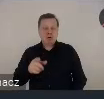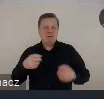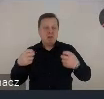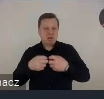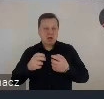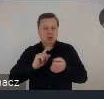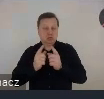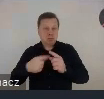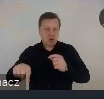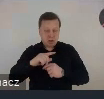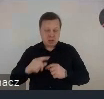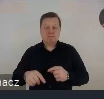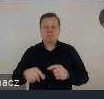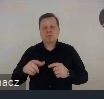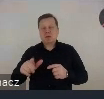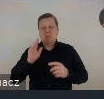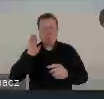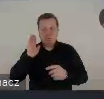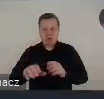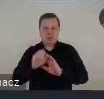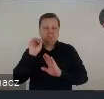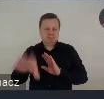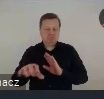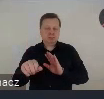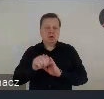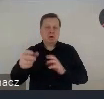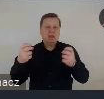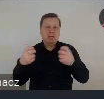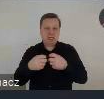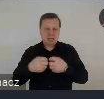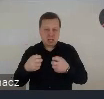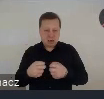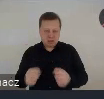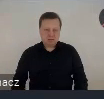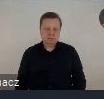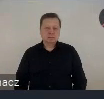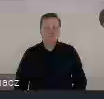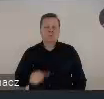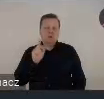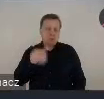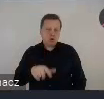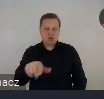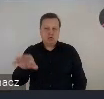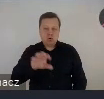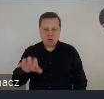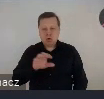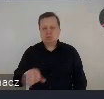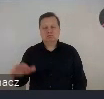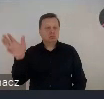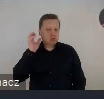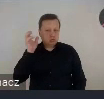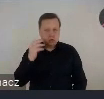będą dostępne przez internet. Będzie można je sobie obejrzeć, odsłuchać,